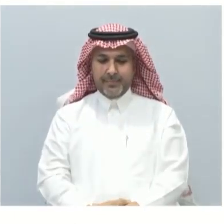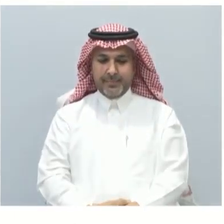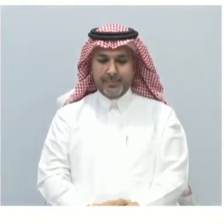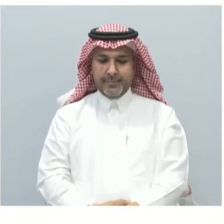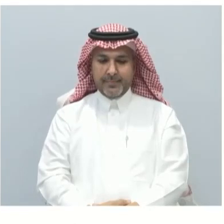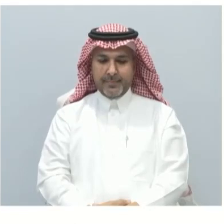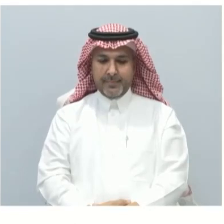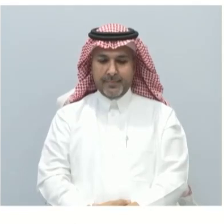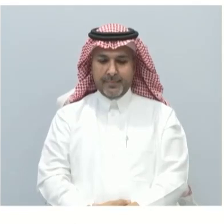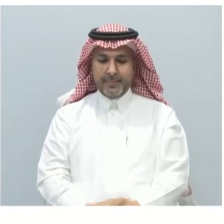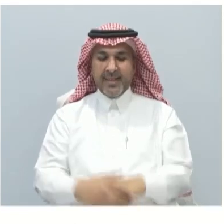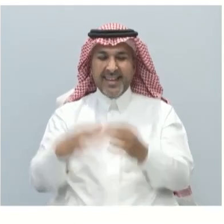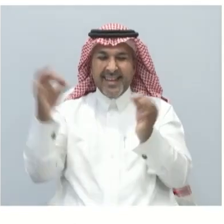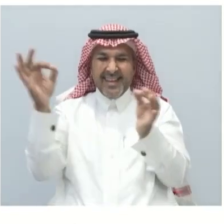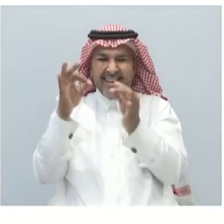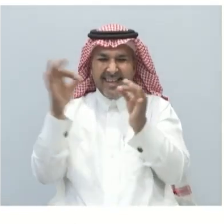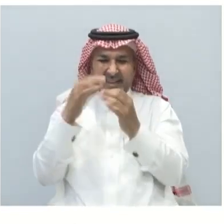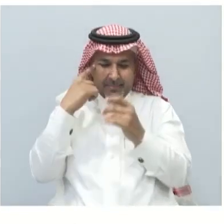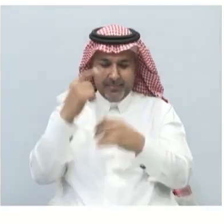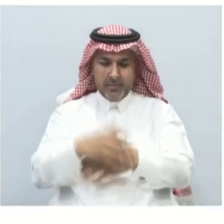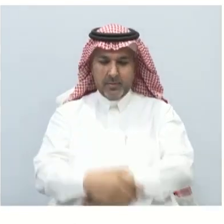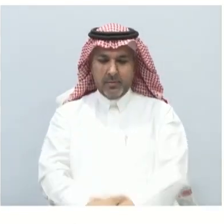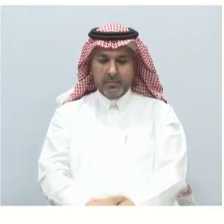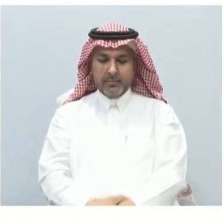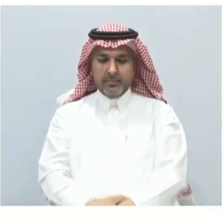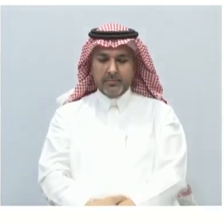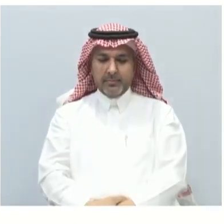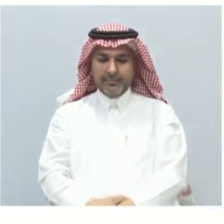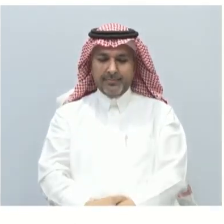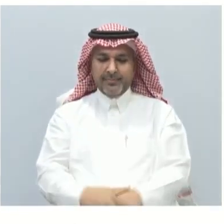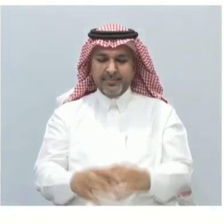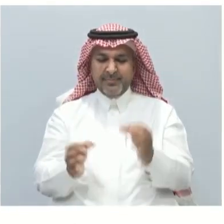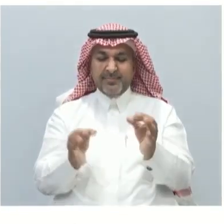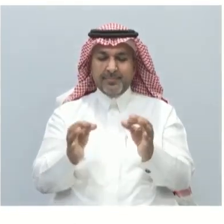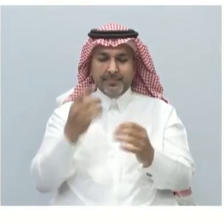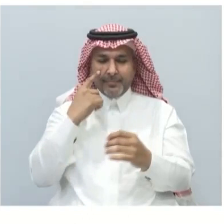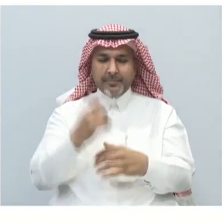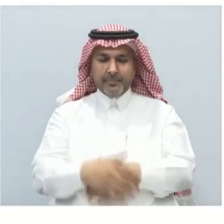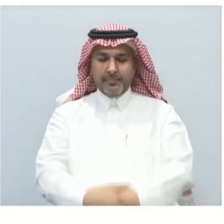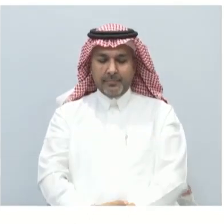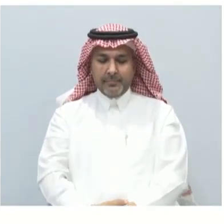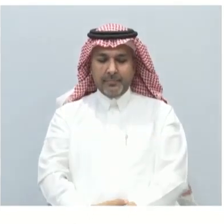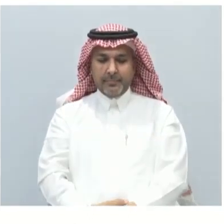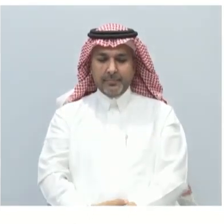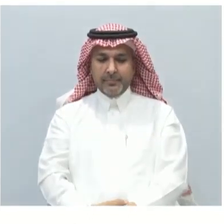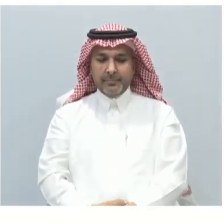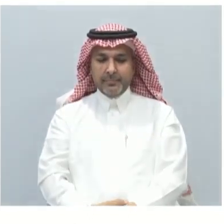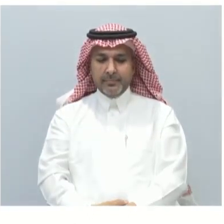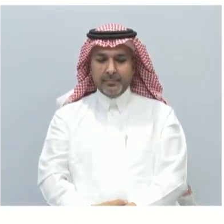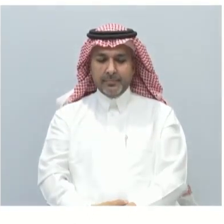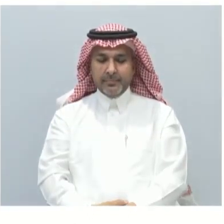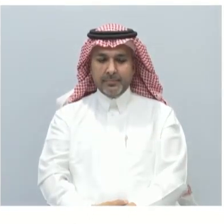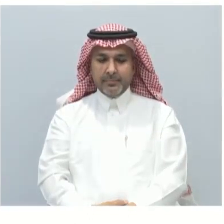لاحظ انها تقترب من محور اكس اذا تقريبا هي نفس الشكل السابق لكن في اختلاف بينهم